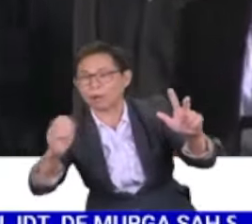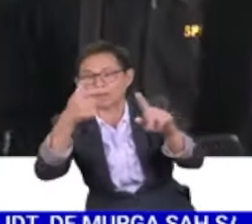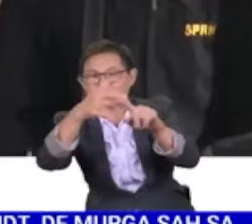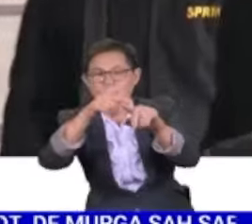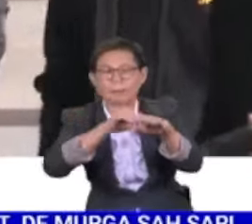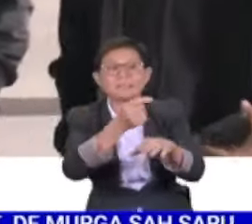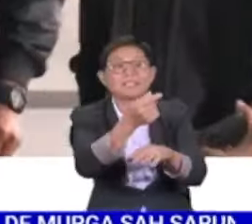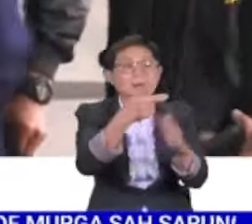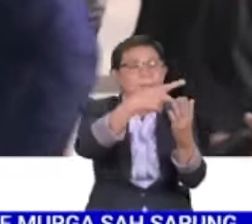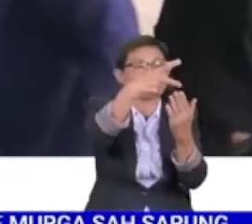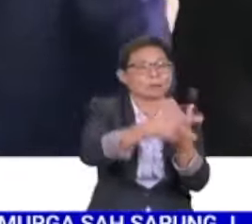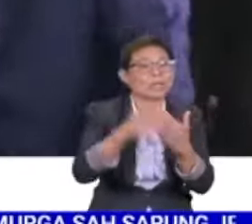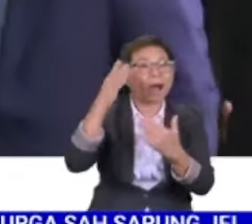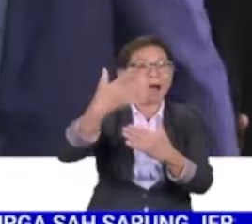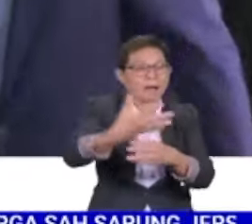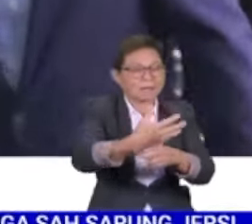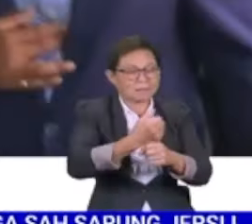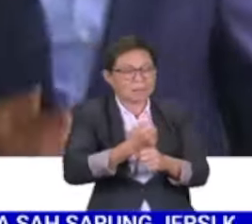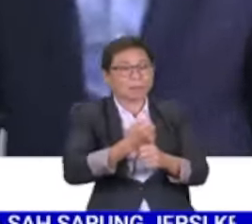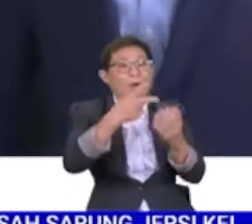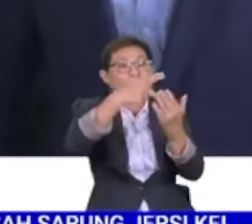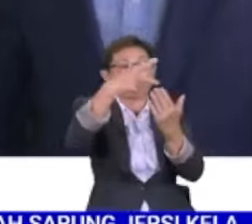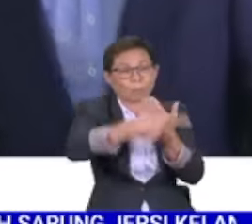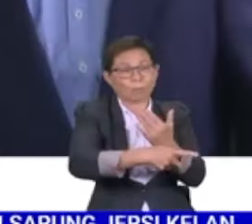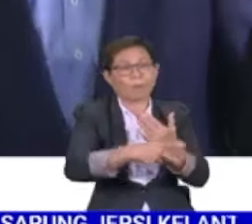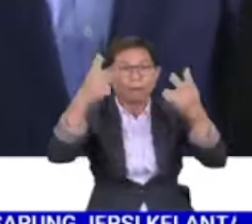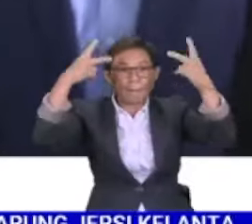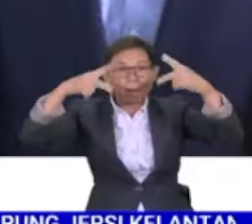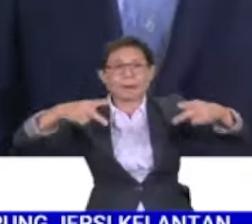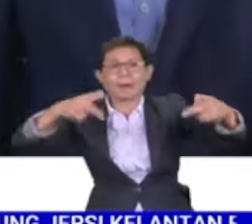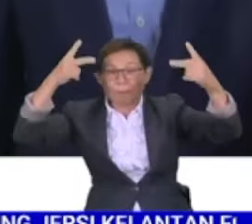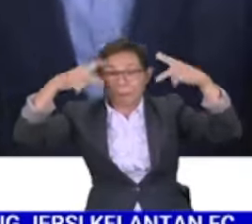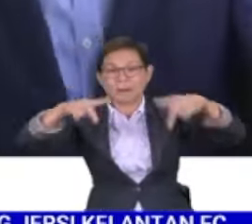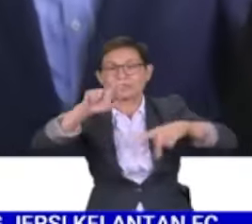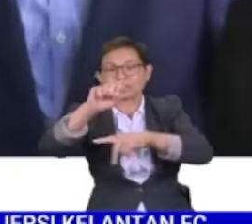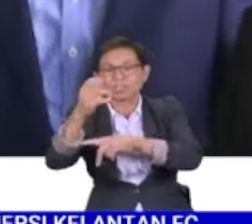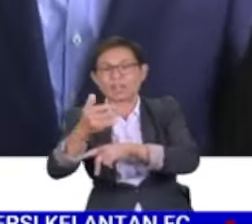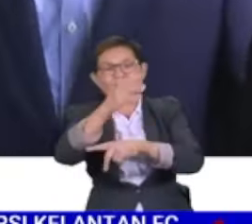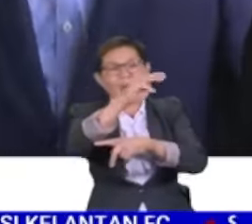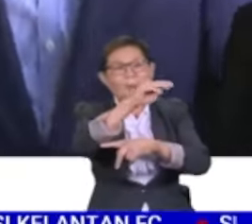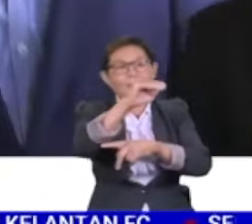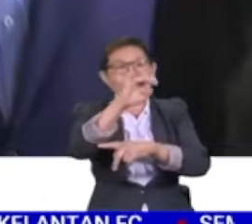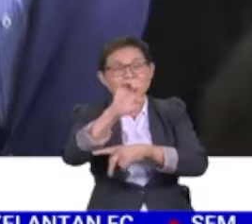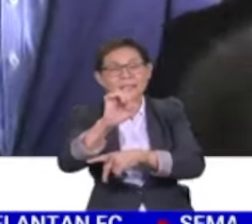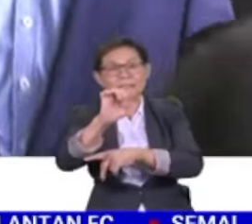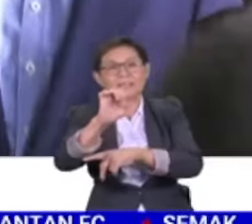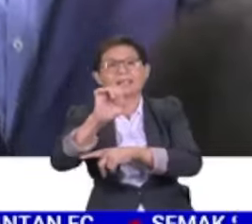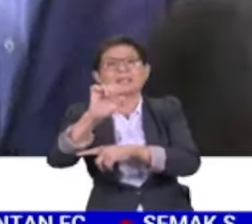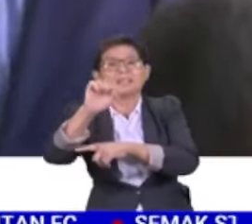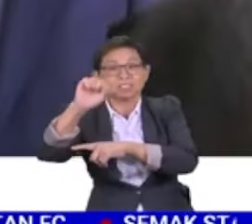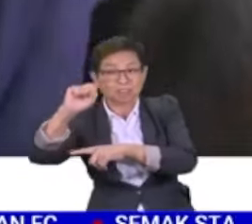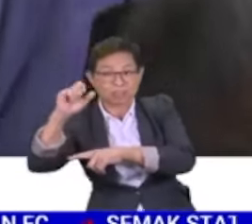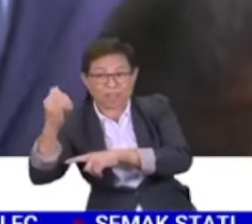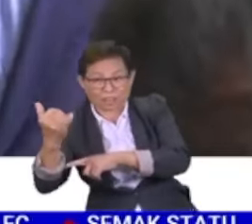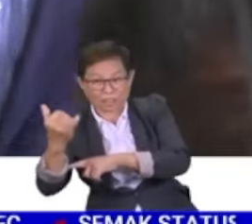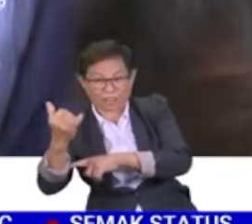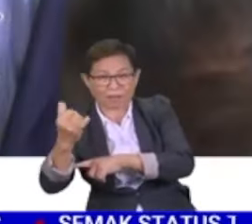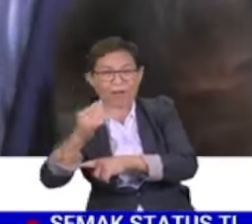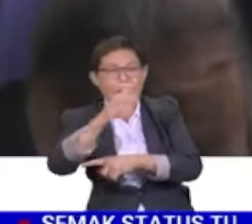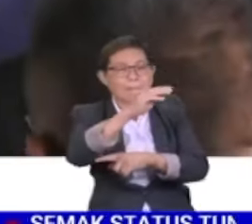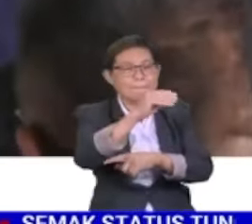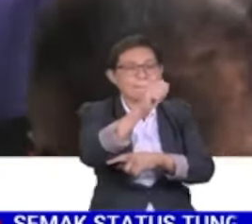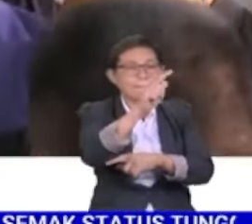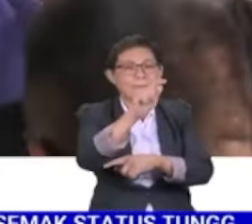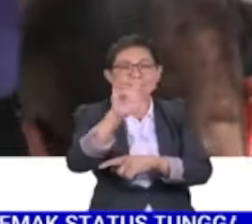daripada nilai projek bakal diperoleh daripada pengarah urusan syarikat MIE Infrastructure and Energy Sdn Bhd, Mat